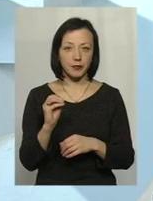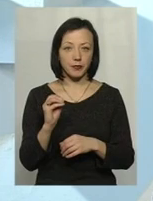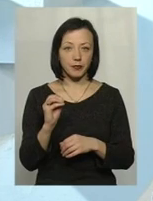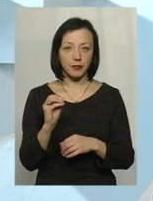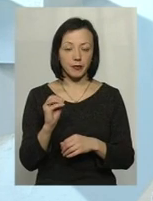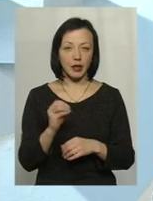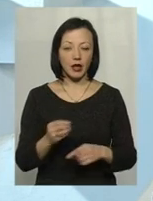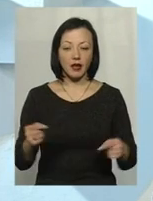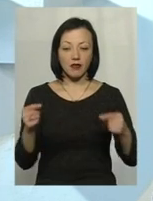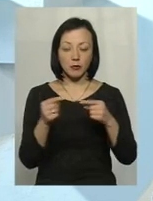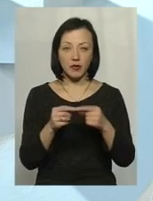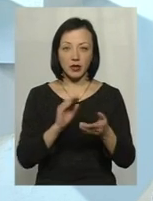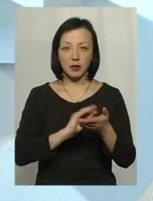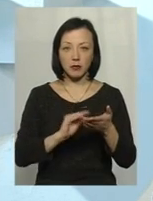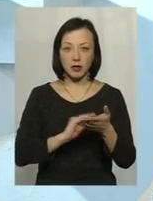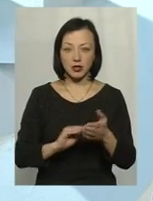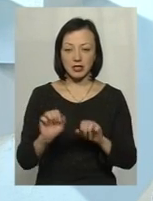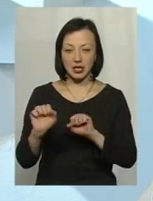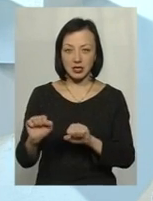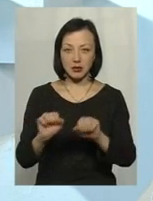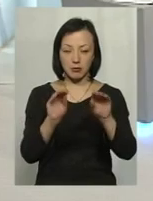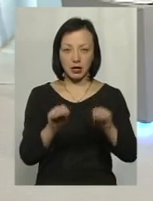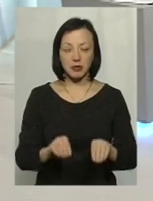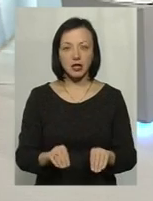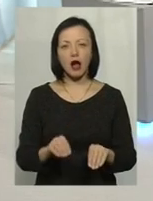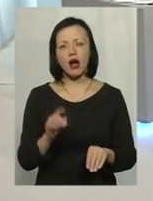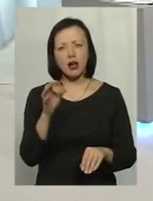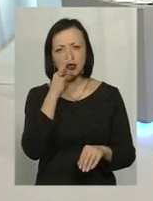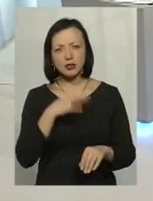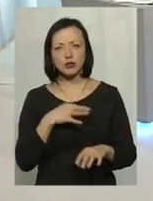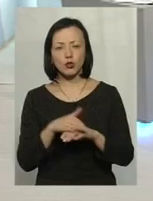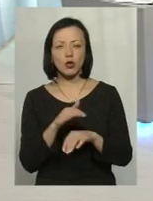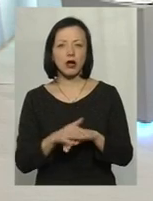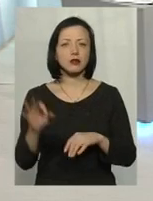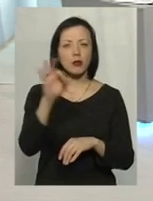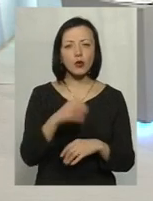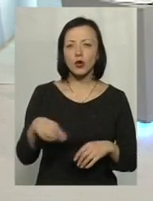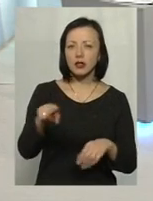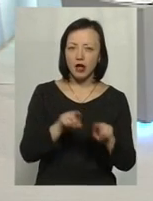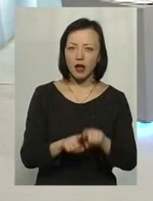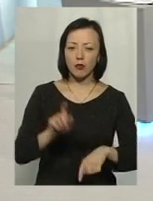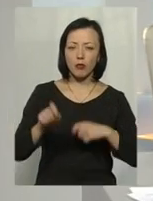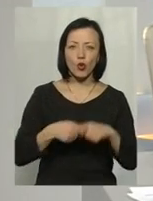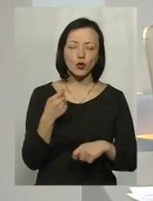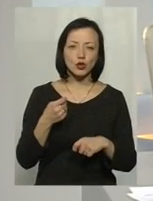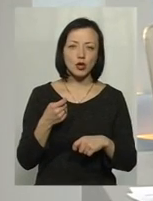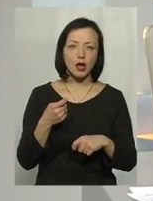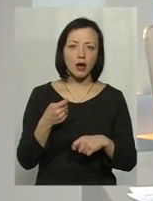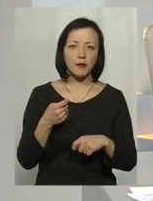відповідні пишуться захисні приписи. Скажіть, будь ласка, а власне, так, щодо таких правопорушень,